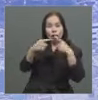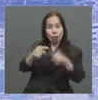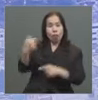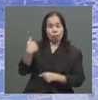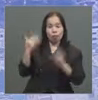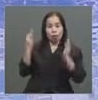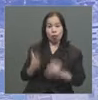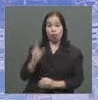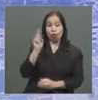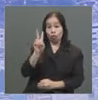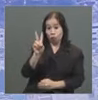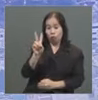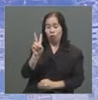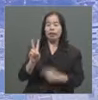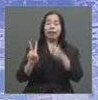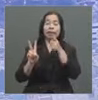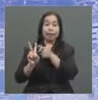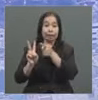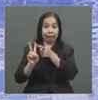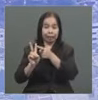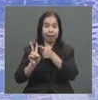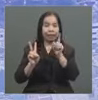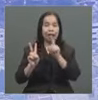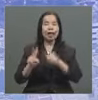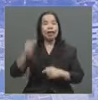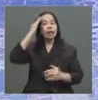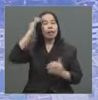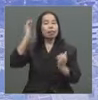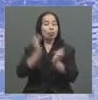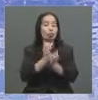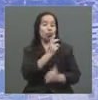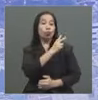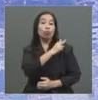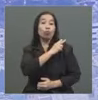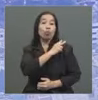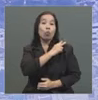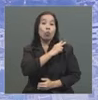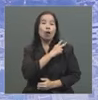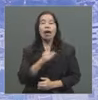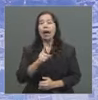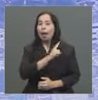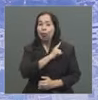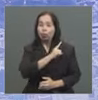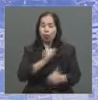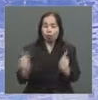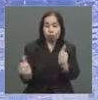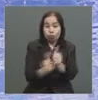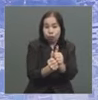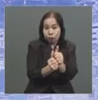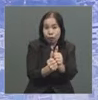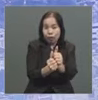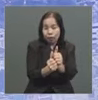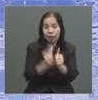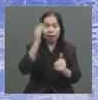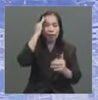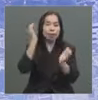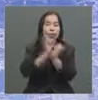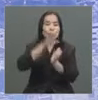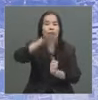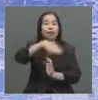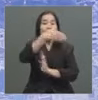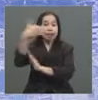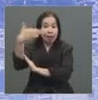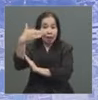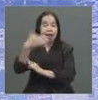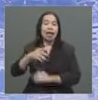ารออยู่ที่ตรงนี้แล้วคือท่านพลตำรวจโทปิยะอุทาโยในฐานะผู้ช่วยผู้บัญชาการตำรวจแห่งชาตินะครับ